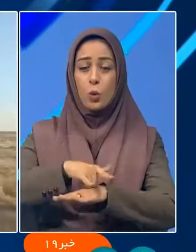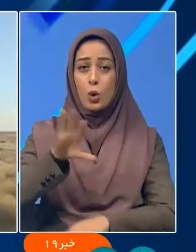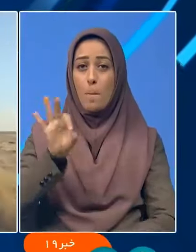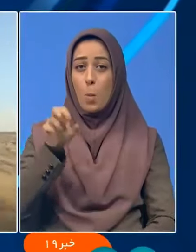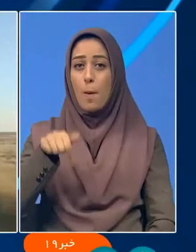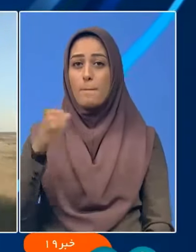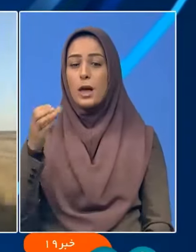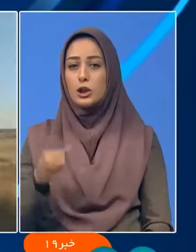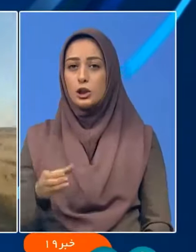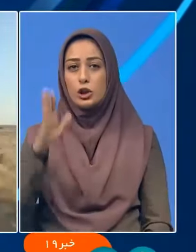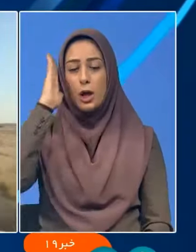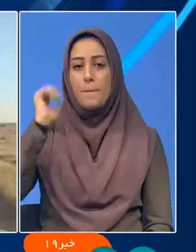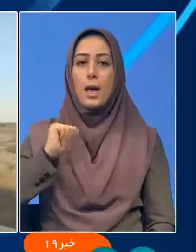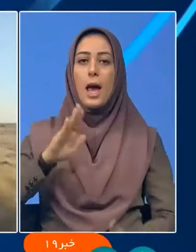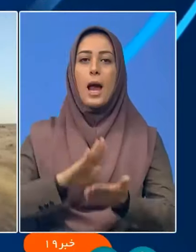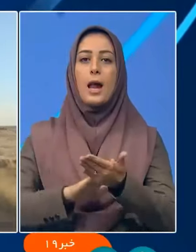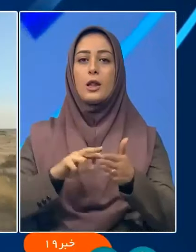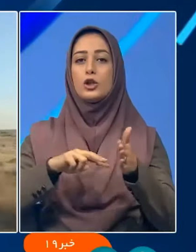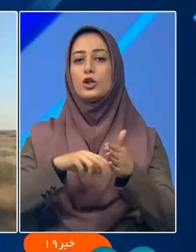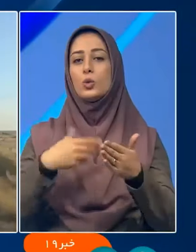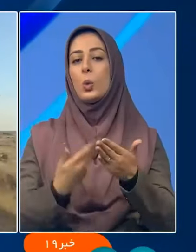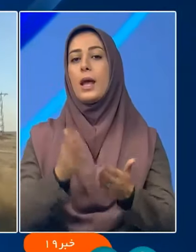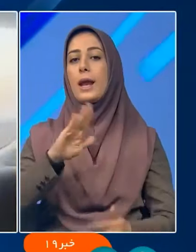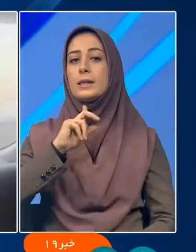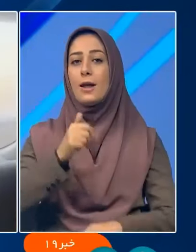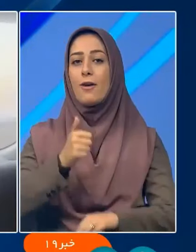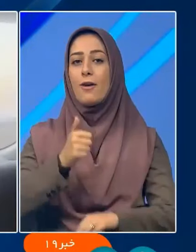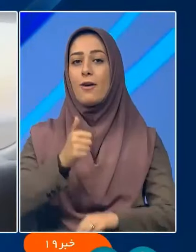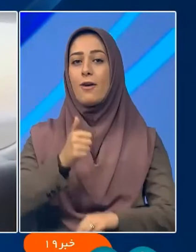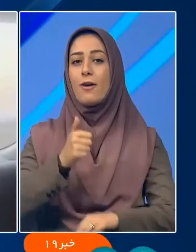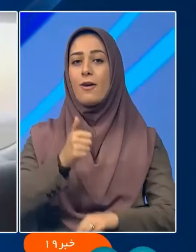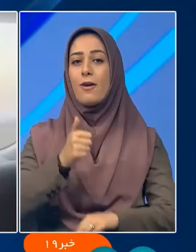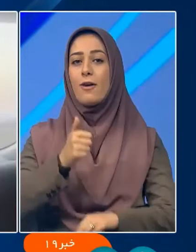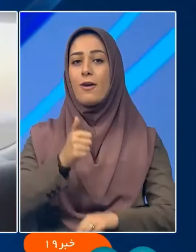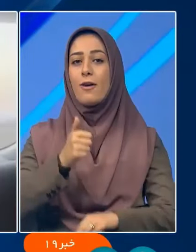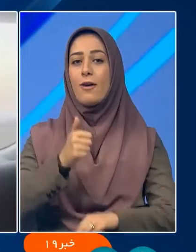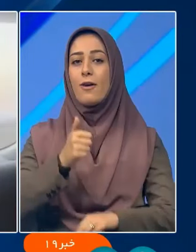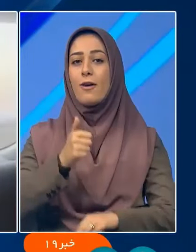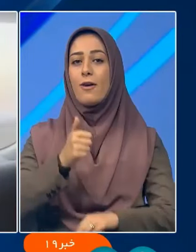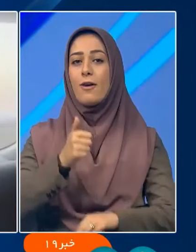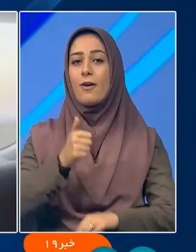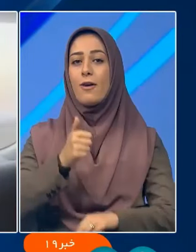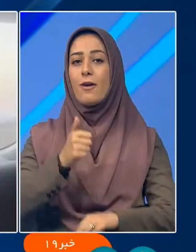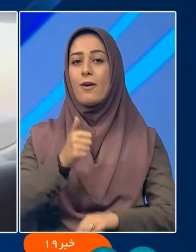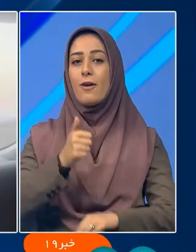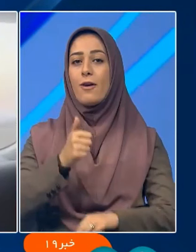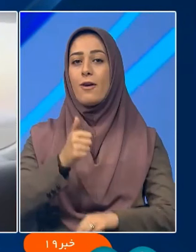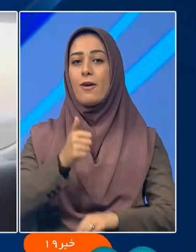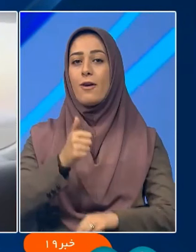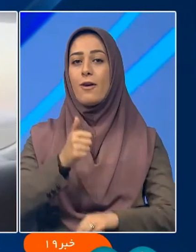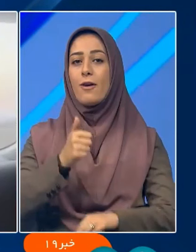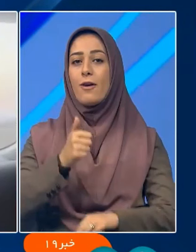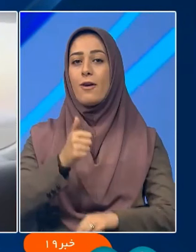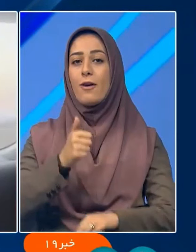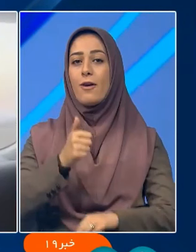در اختیار ارتش سوریه است. فرماندهی ارتش و نیروهای مسلح سوریه نیز در بیانیه‌ای بر آمادگی نیروهای